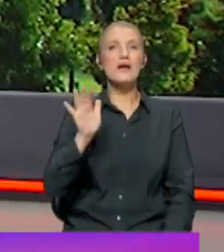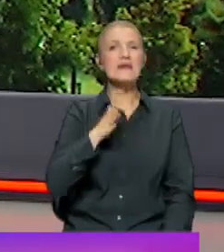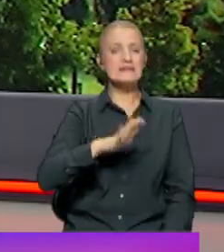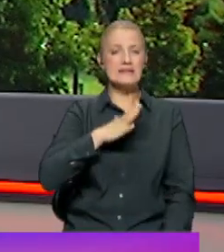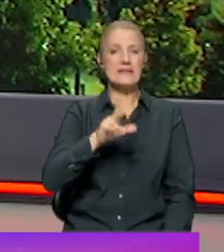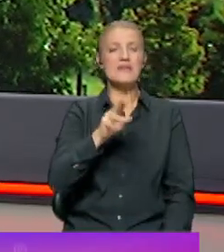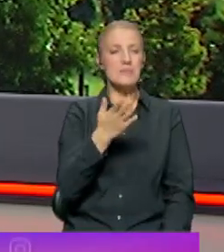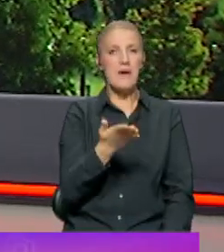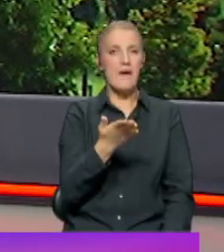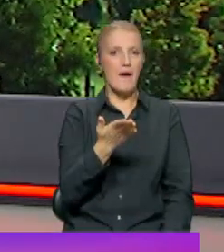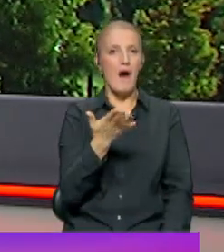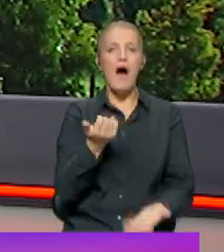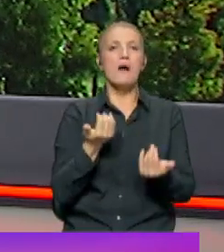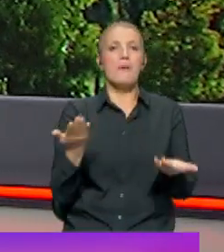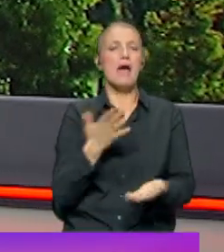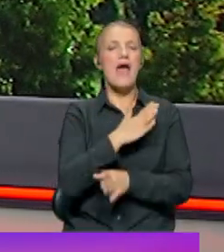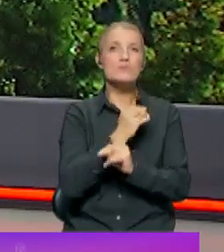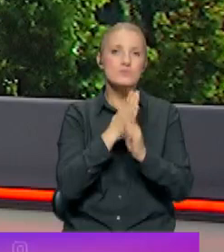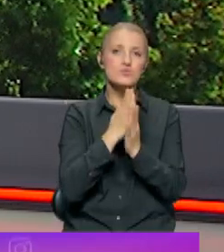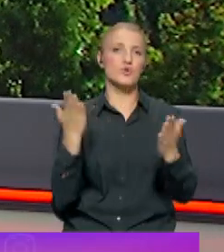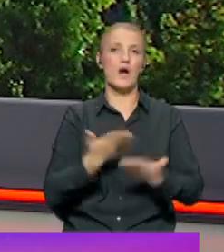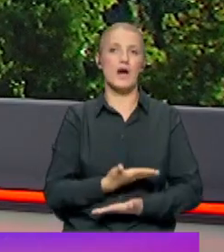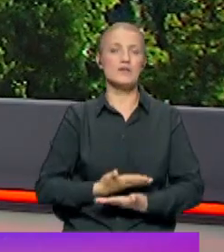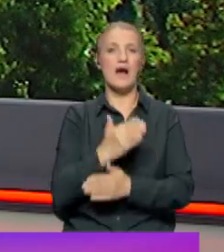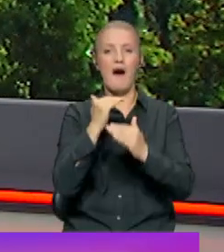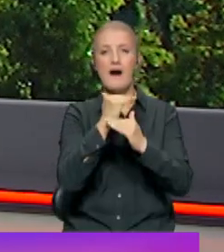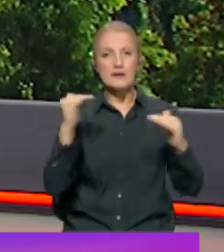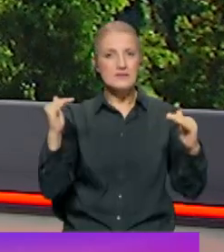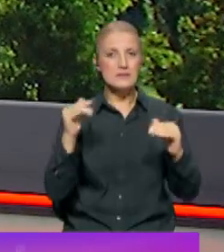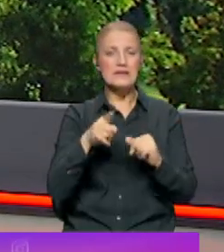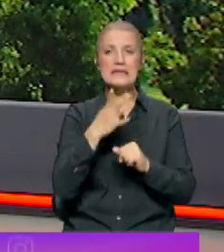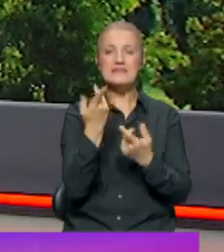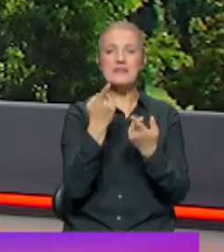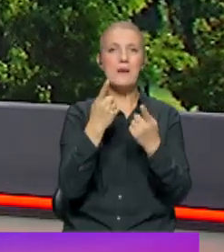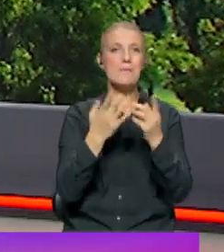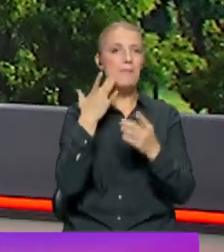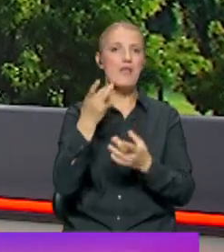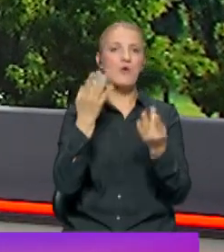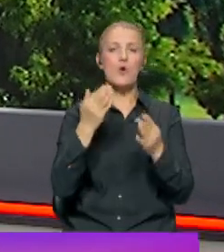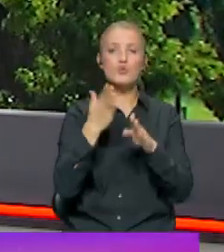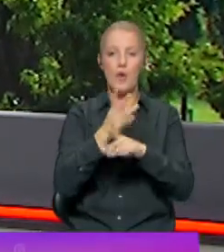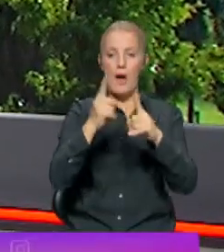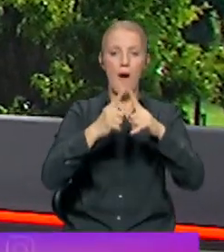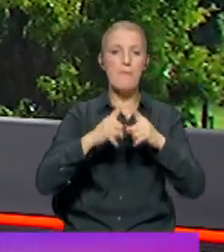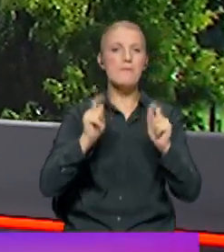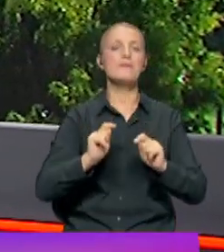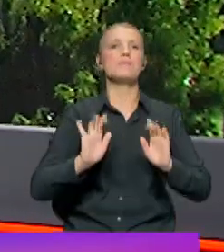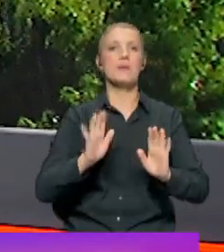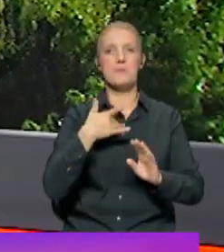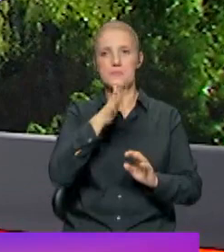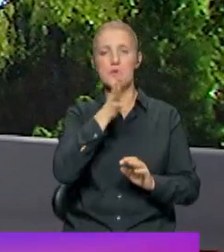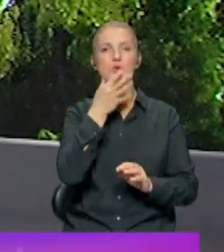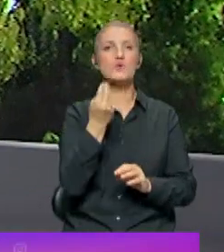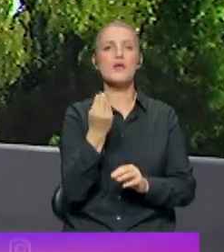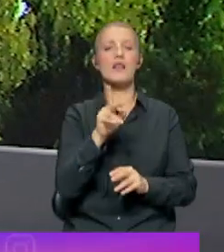istediklerini alamamak en büyük açlıktır açlık sınırı nasıl belirleniyor bilmiyorum ama doğru hesap ben biliyorum ne değişti de sanki